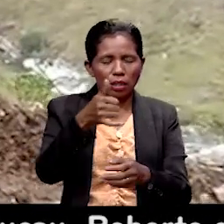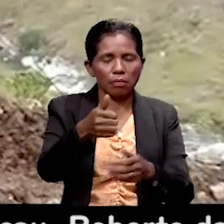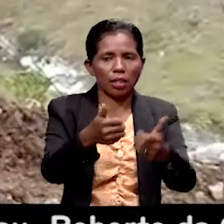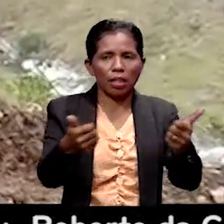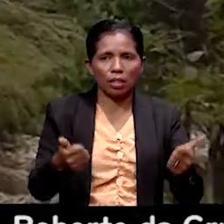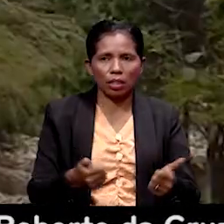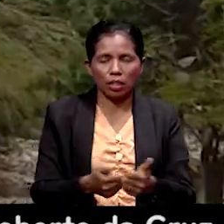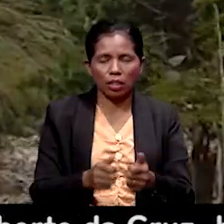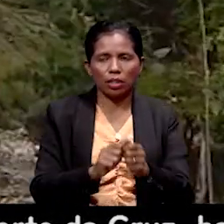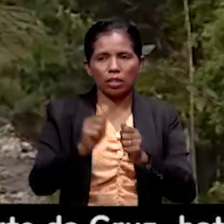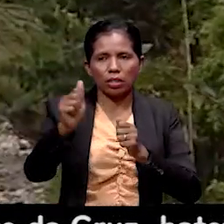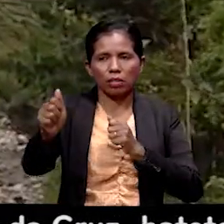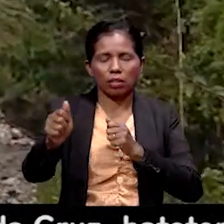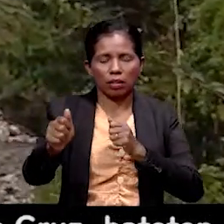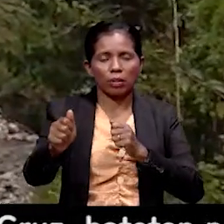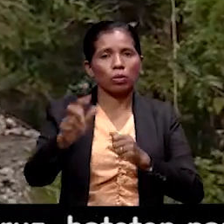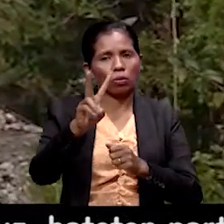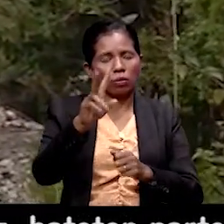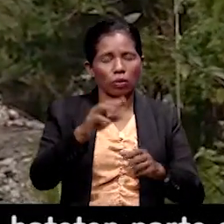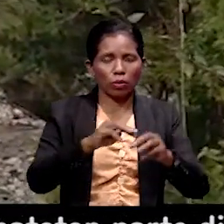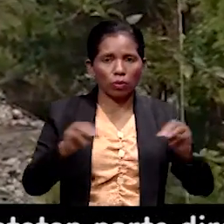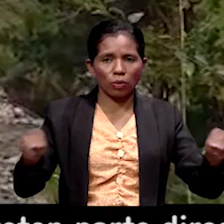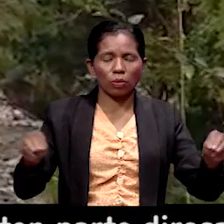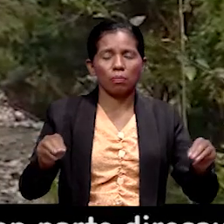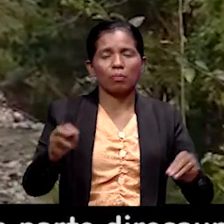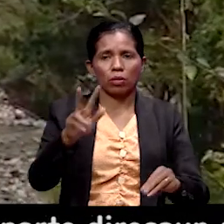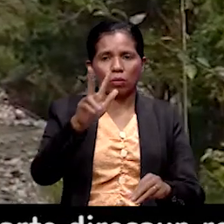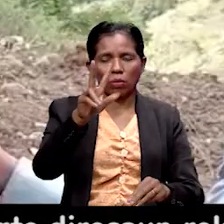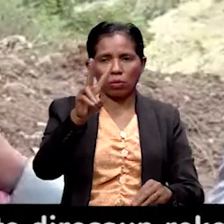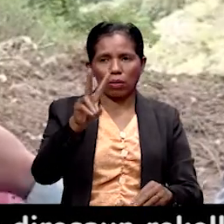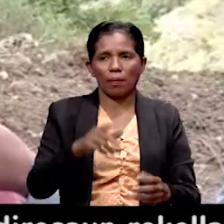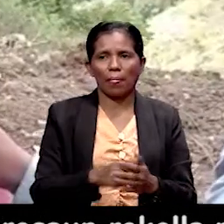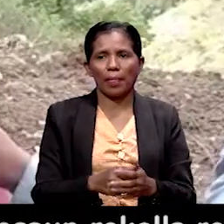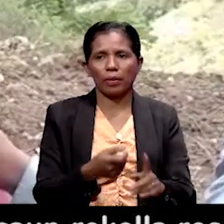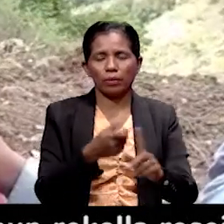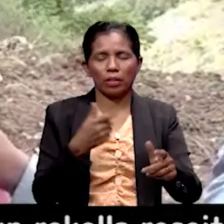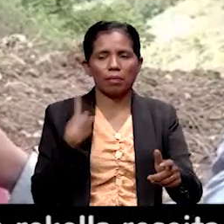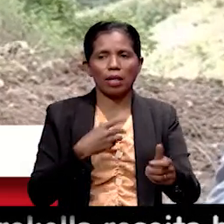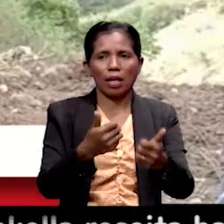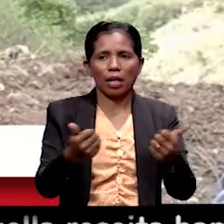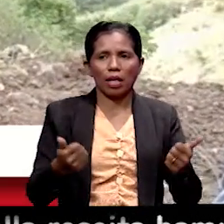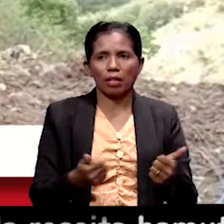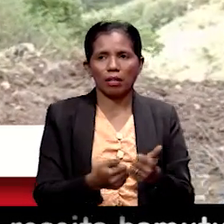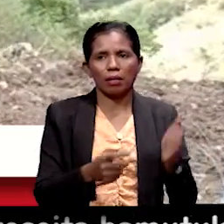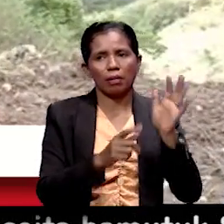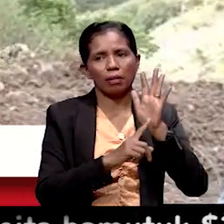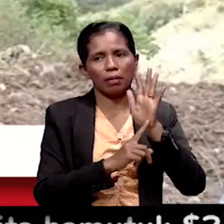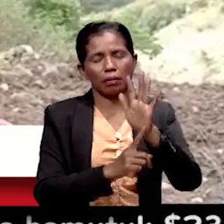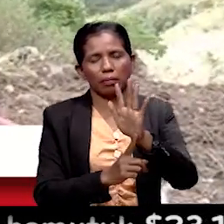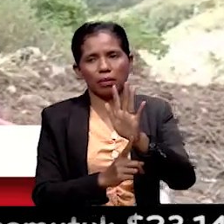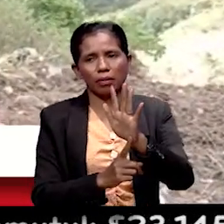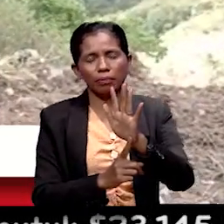hodi distansia kuaja kilometer rua. Hosi ami aldea Raimera suku Edi halo amina representasang BPI kala ba